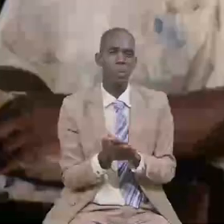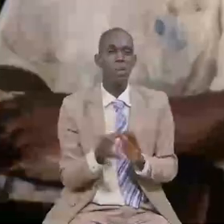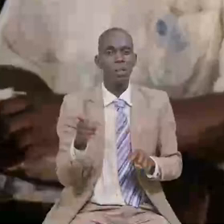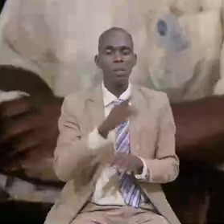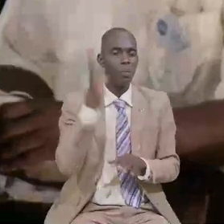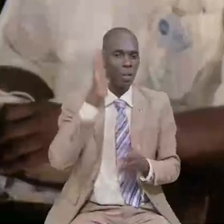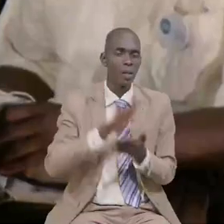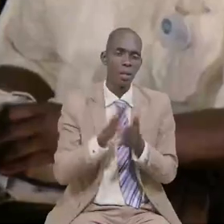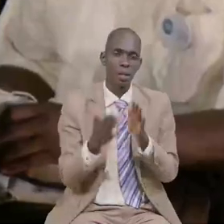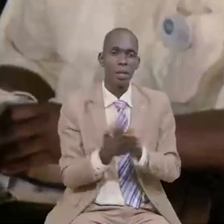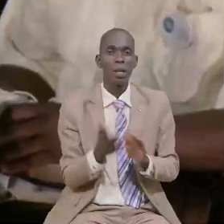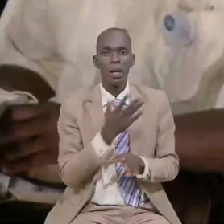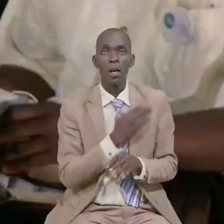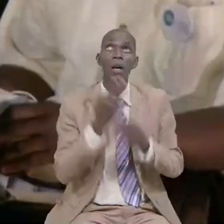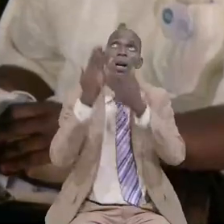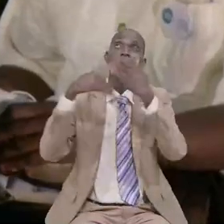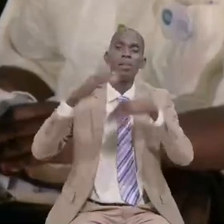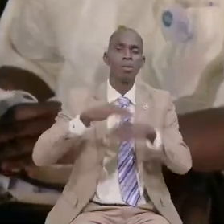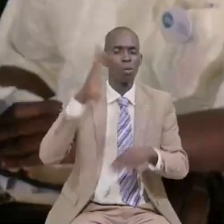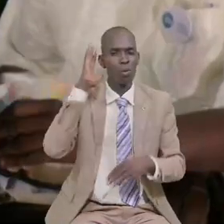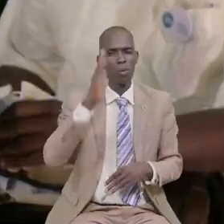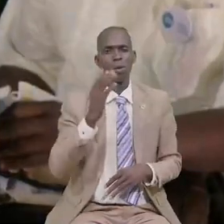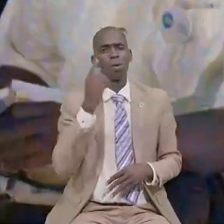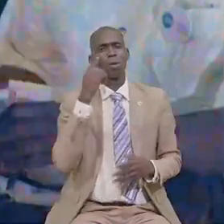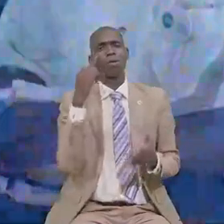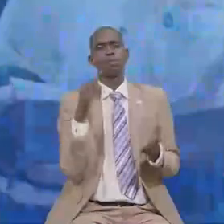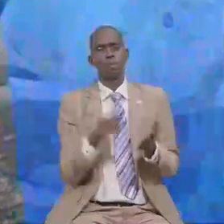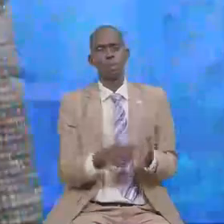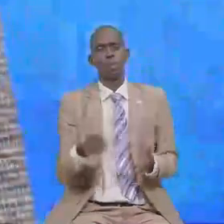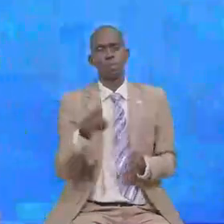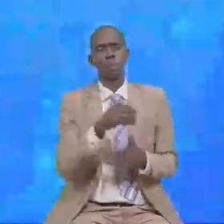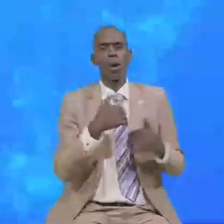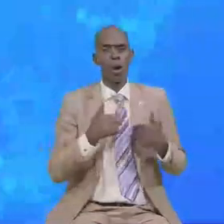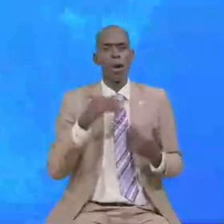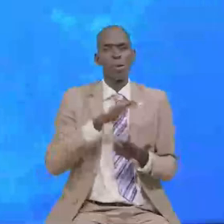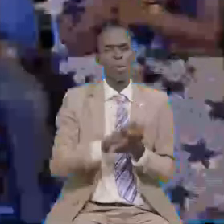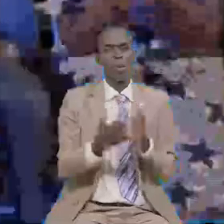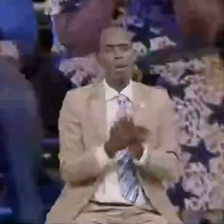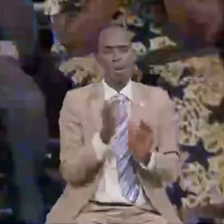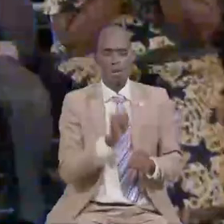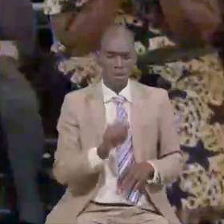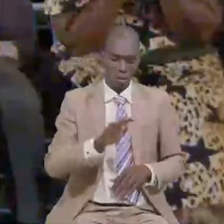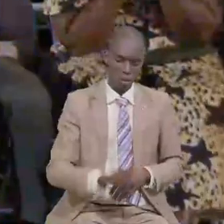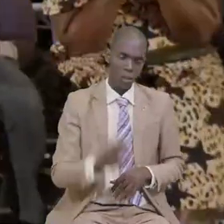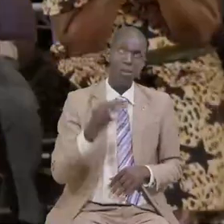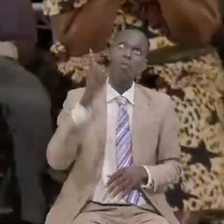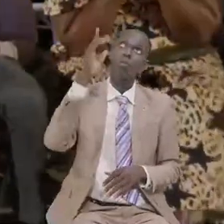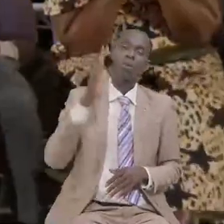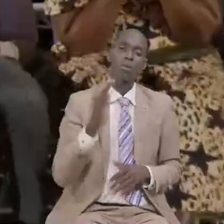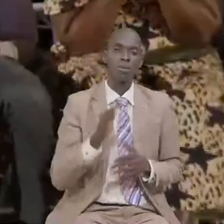Tu vas devenir. Le ciel va reconnaître que tu deviens enfant de